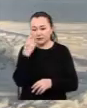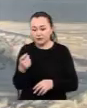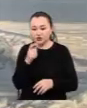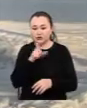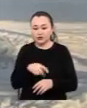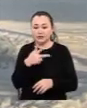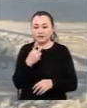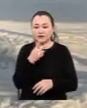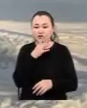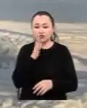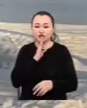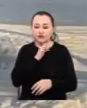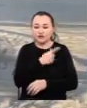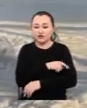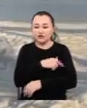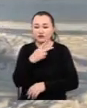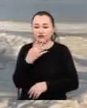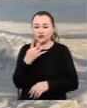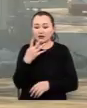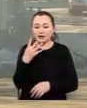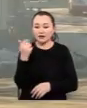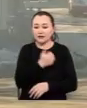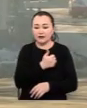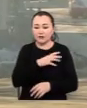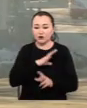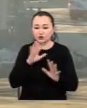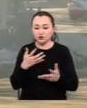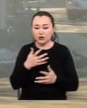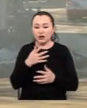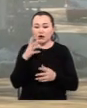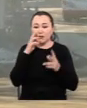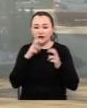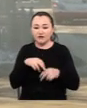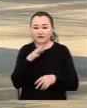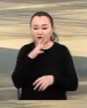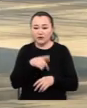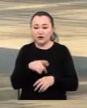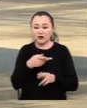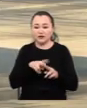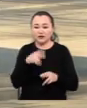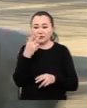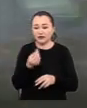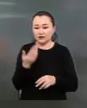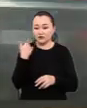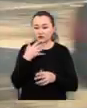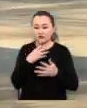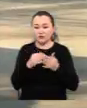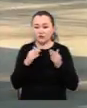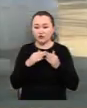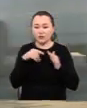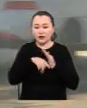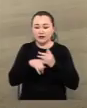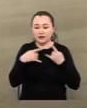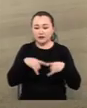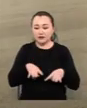сөзінше 32 жастағы әйел жүктіліктің 24-ші аптасында болған. Ал кезекті тексеріс кезінде ол осыдан 3 күн бұрын үйінде өзі босанғанын